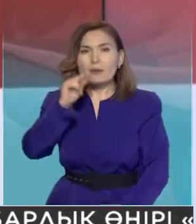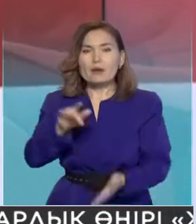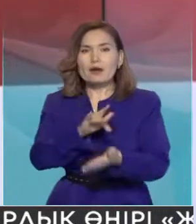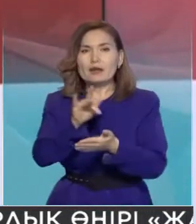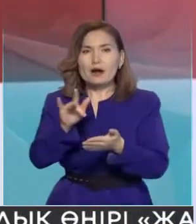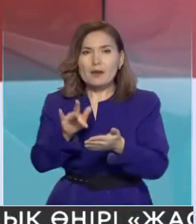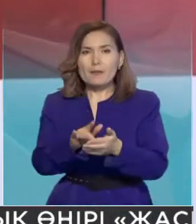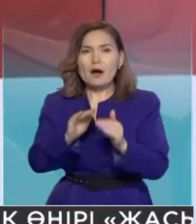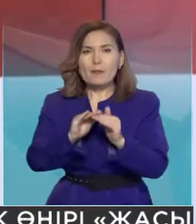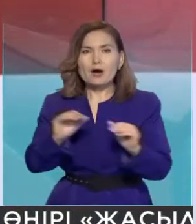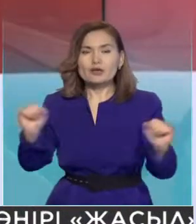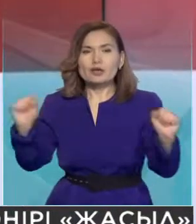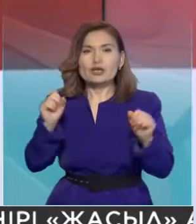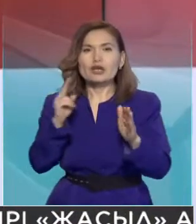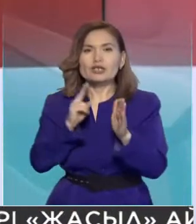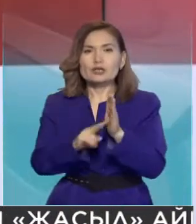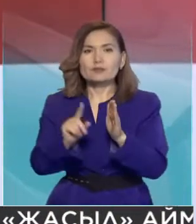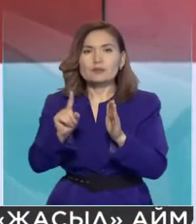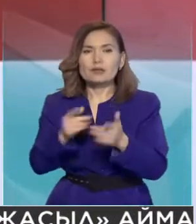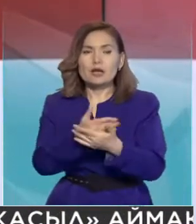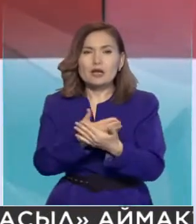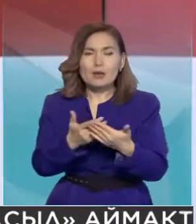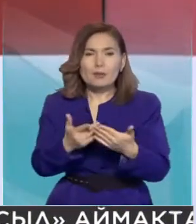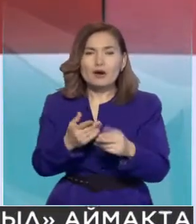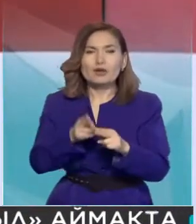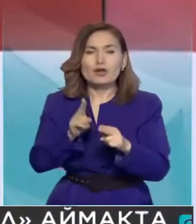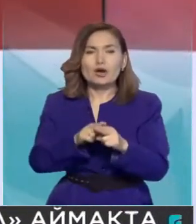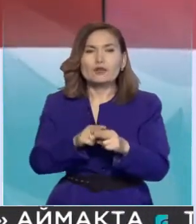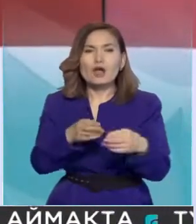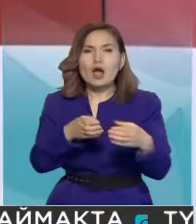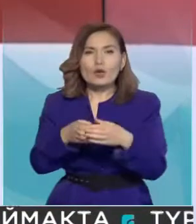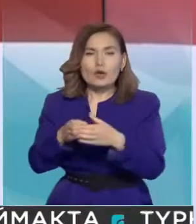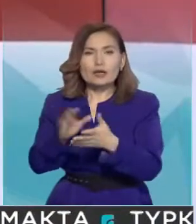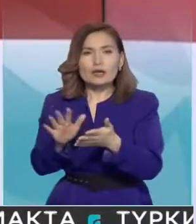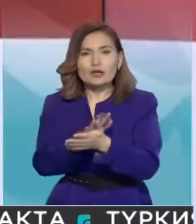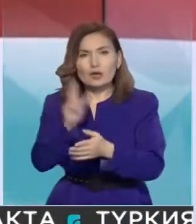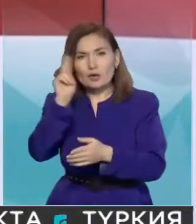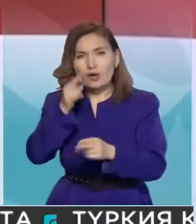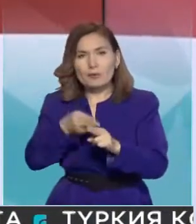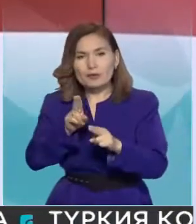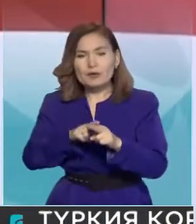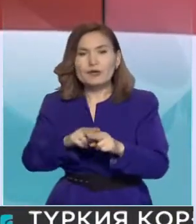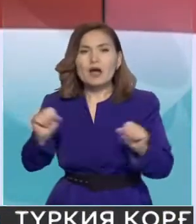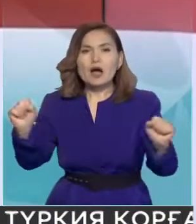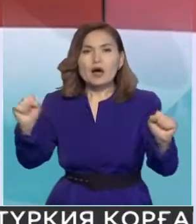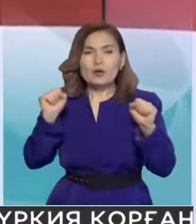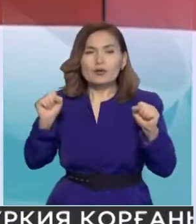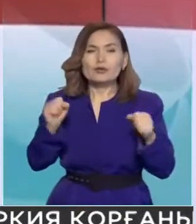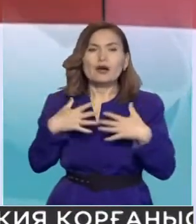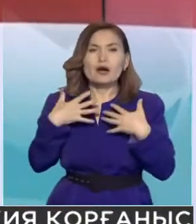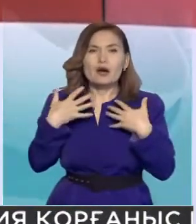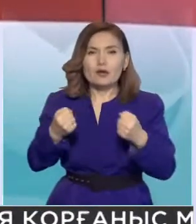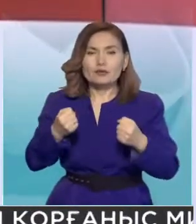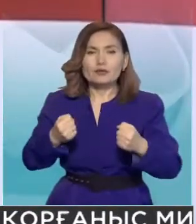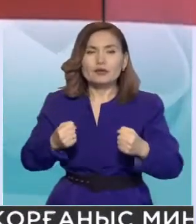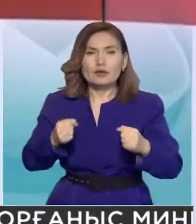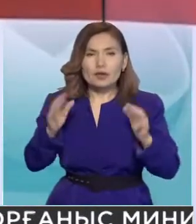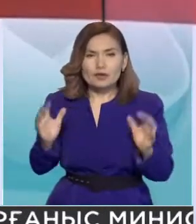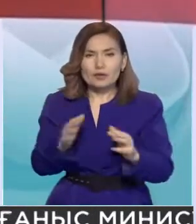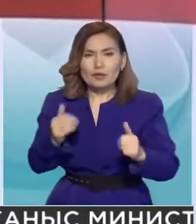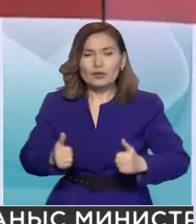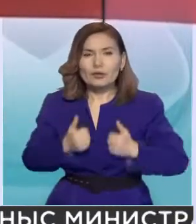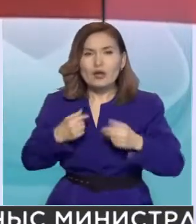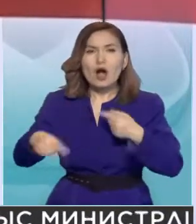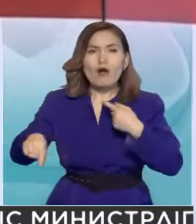Шымкенттік балалар спорттың 71 түрі бойынша үйірмелерде тегін жаттығып жүр. Сергектік пен салауатты өмірге ұмтылған жеткіншектердің